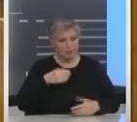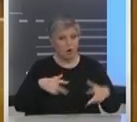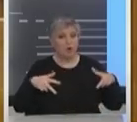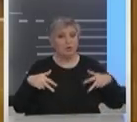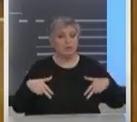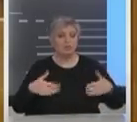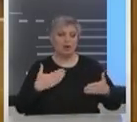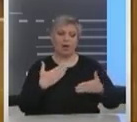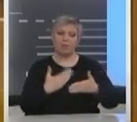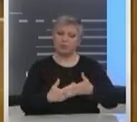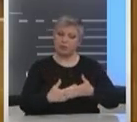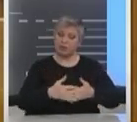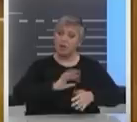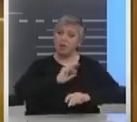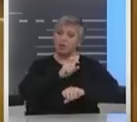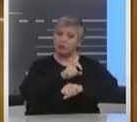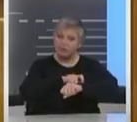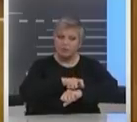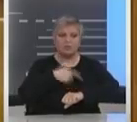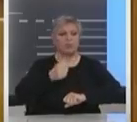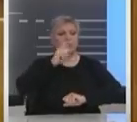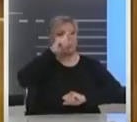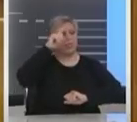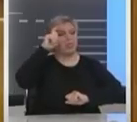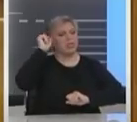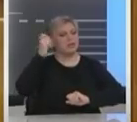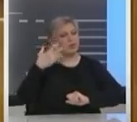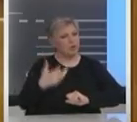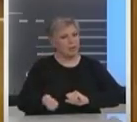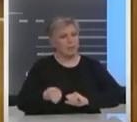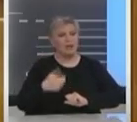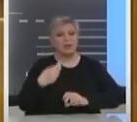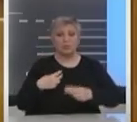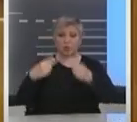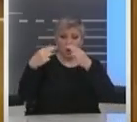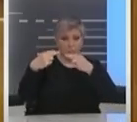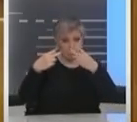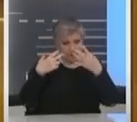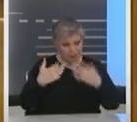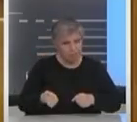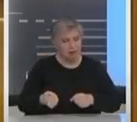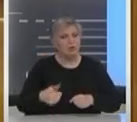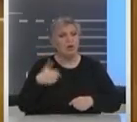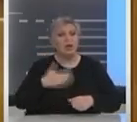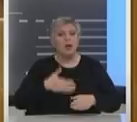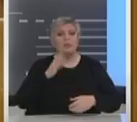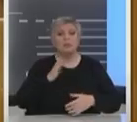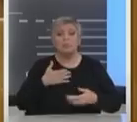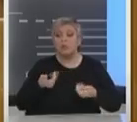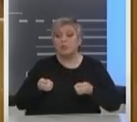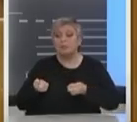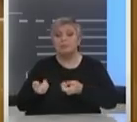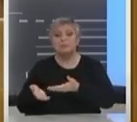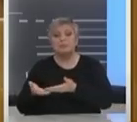ότι και εν μέσω μιας δύσκολης συγκυρίας, εν μέσω εποπτείας, είναι δυνατόν να ασκηθεί μια πολιτική φιλεργατική μέσα